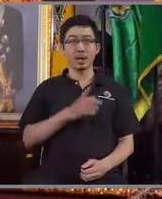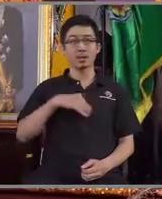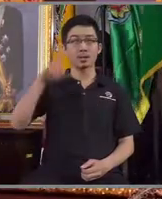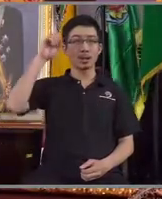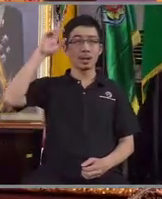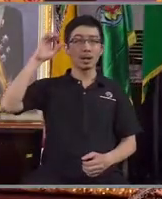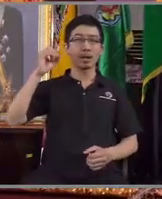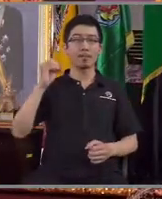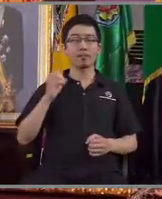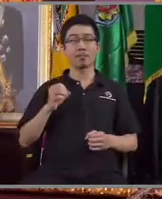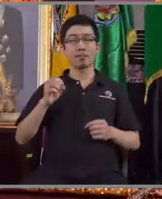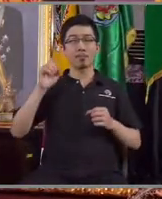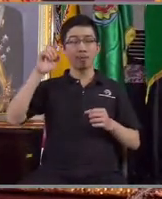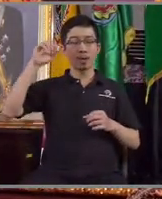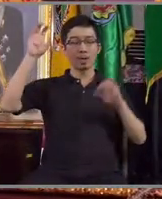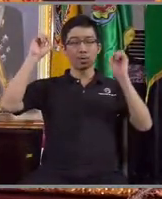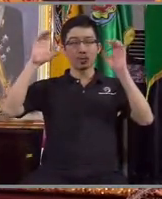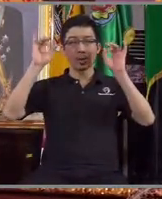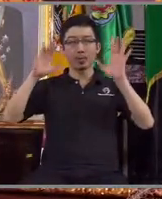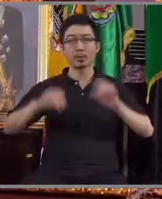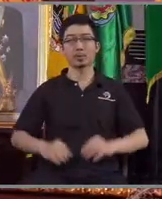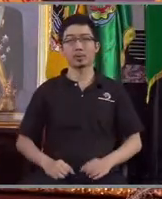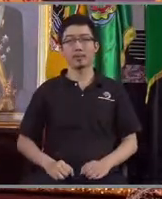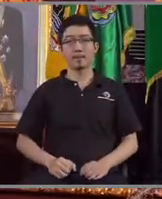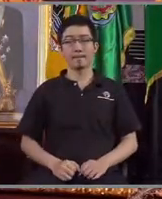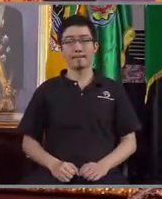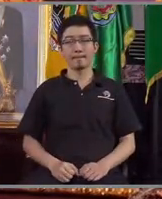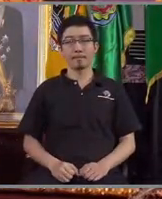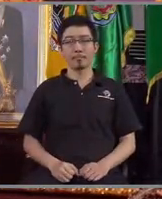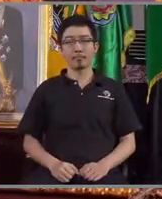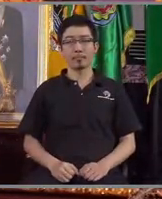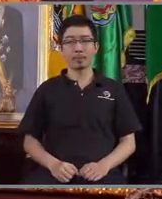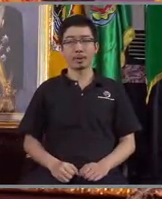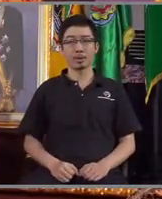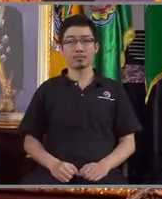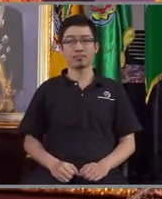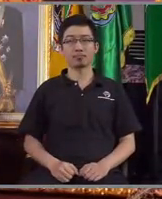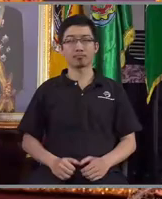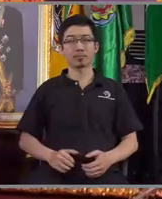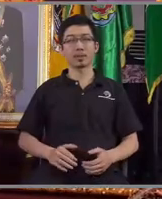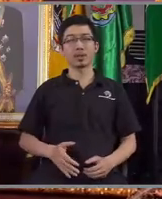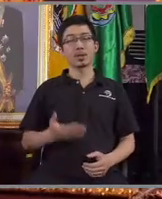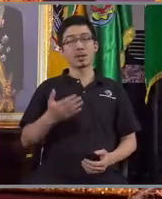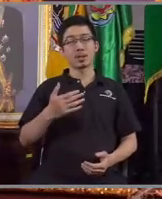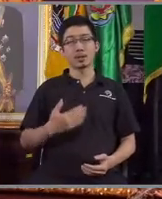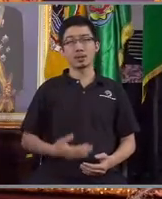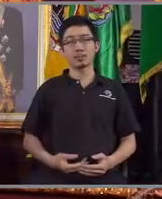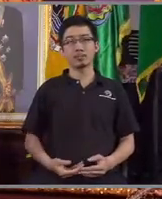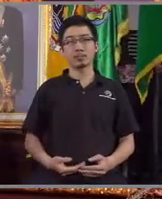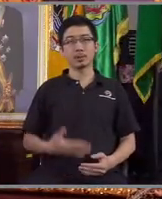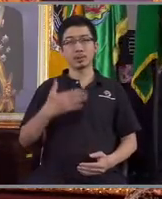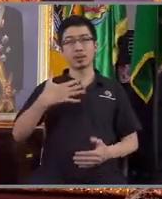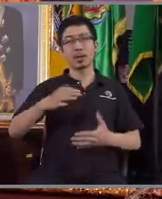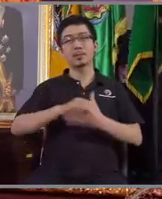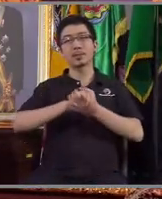Assalamualaikum warahmatullahi wabarakatuh. Salam sejahtera bagi kita semua dan selamat siang. Yang saya